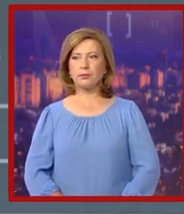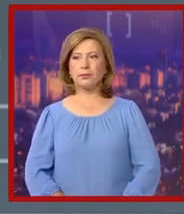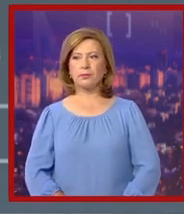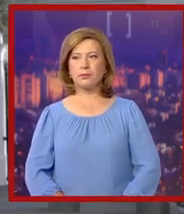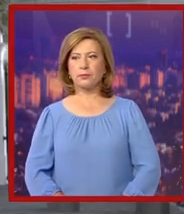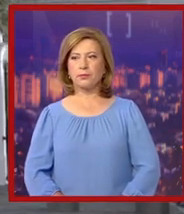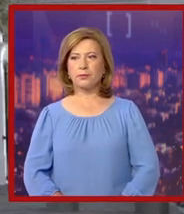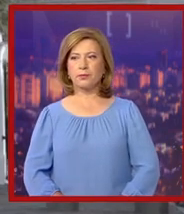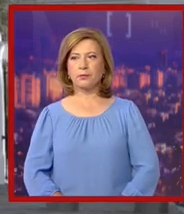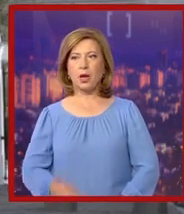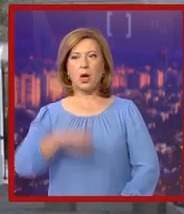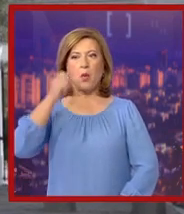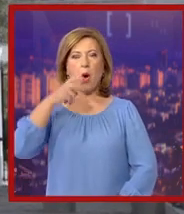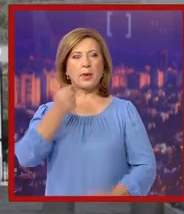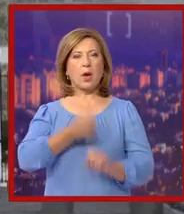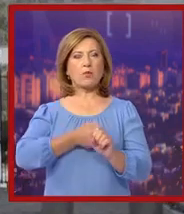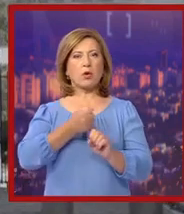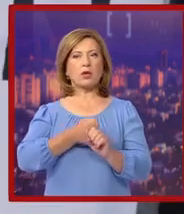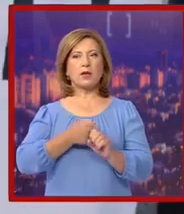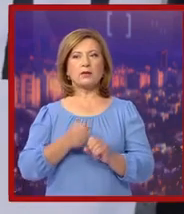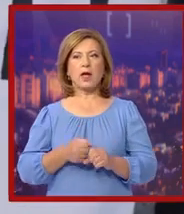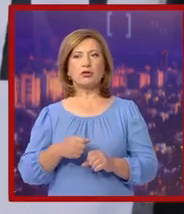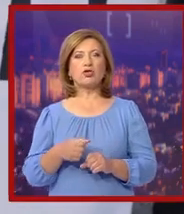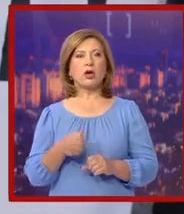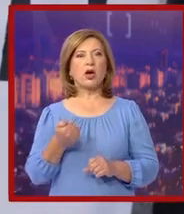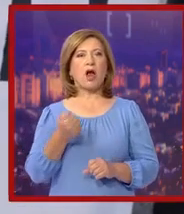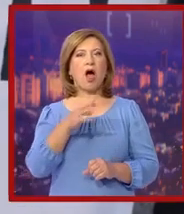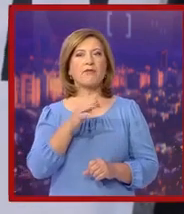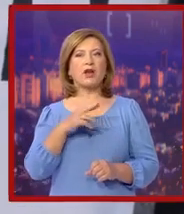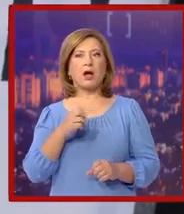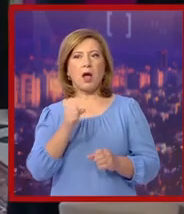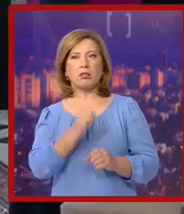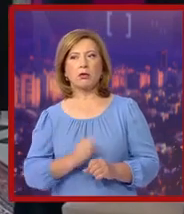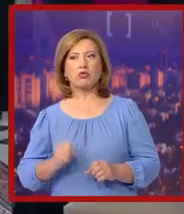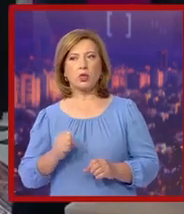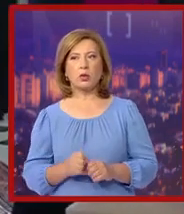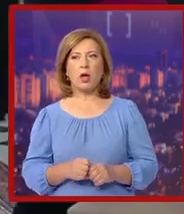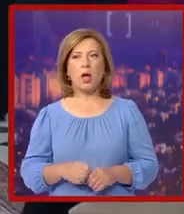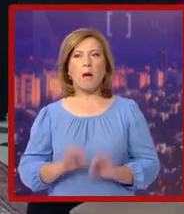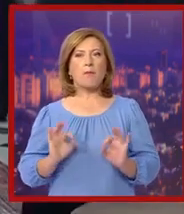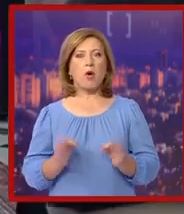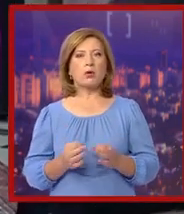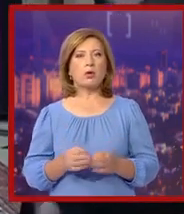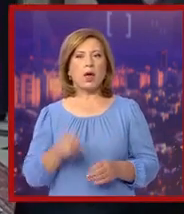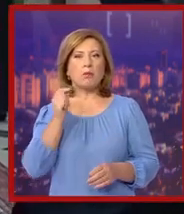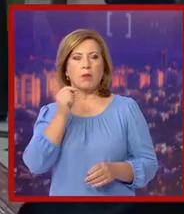de prudence. Oamenii au protestat chiar și în Africa de Sud, în număr restrâns, ce e drept. Modul în care George Floyd